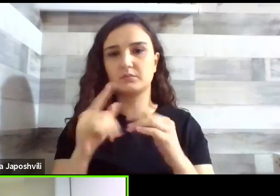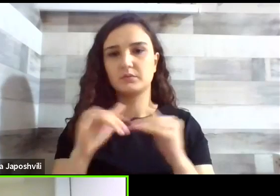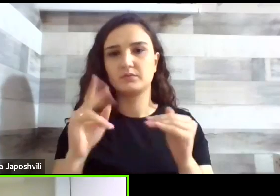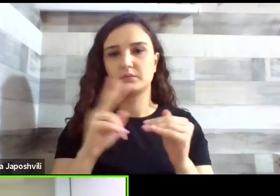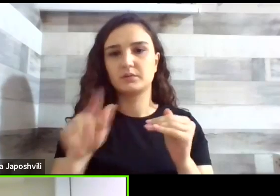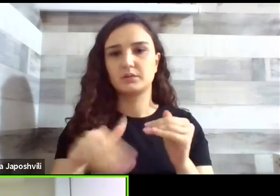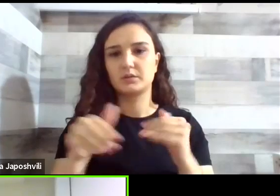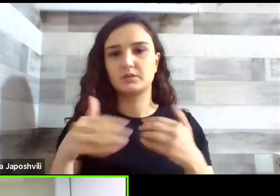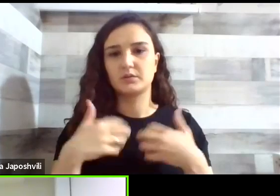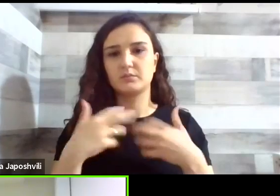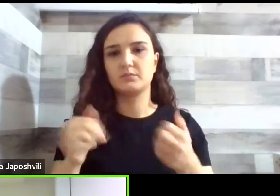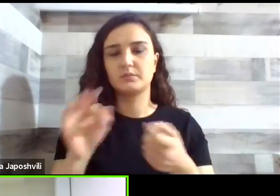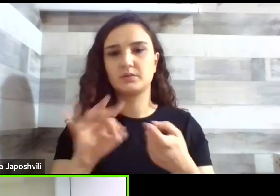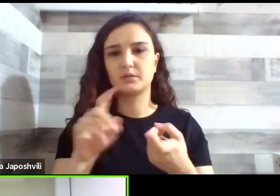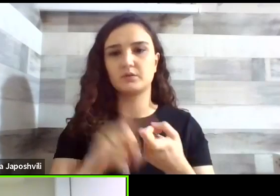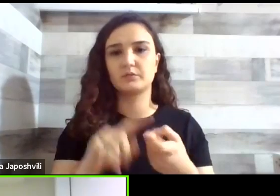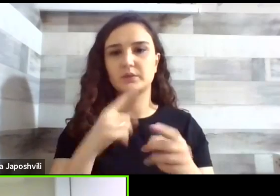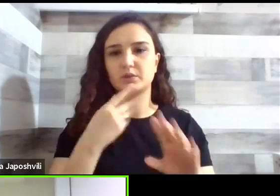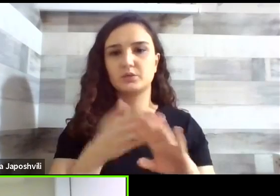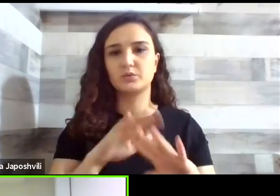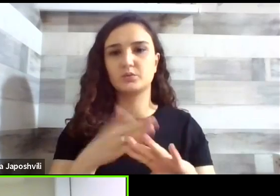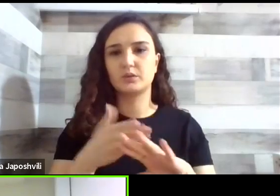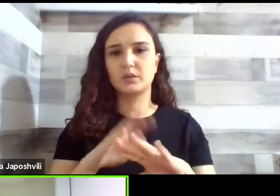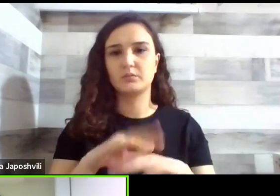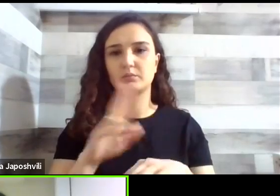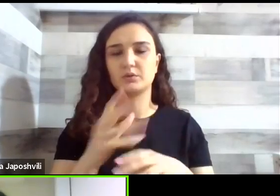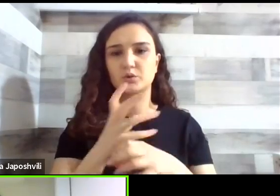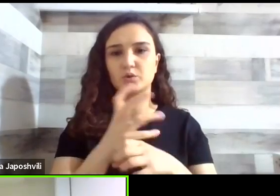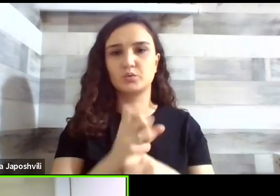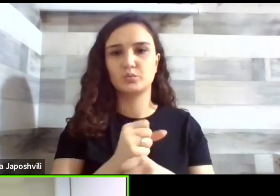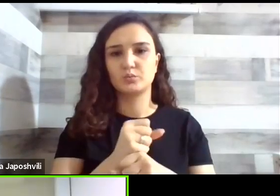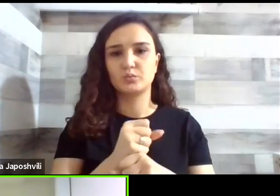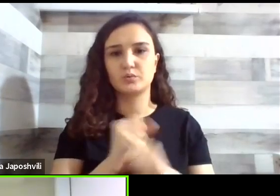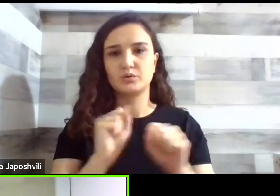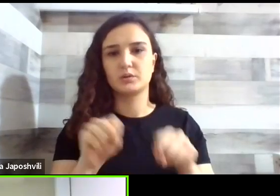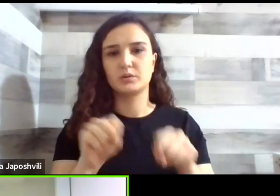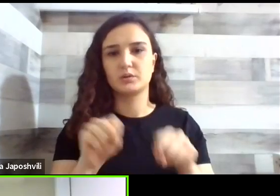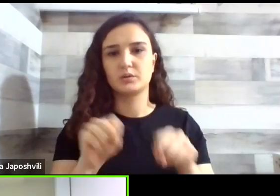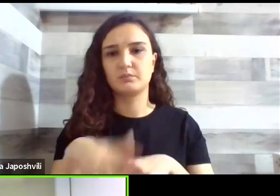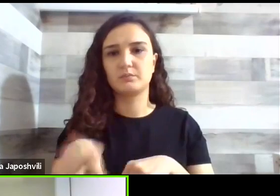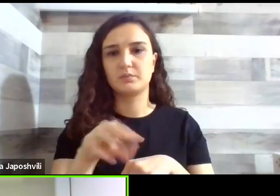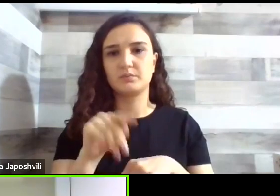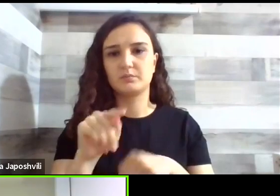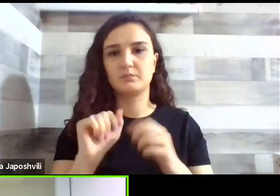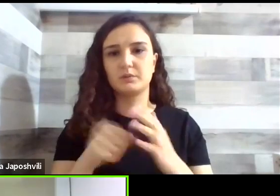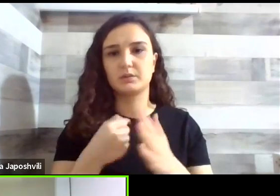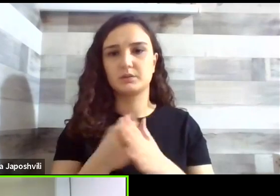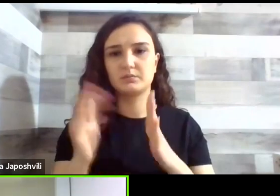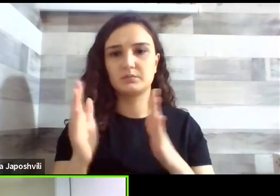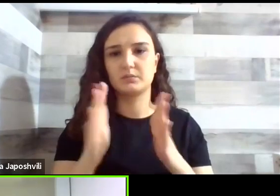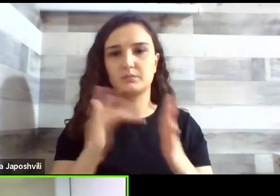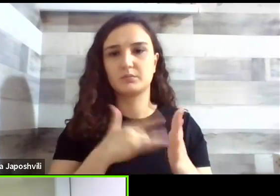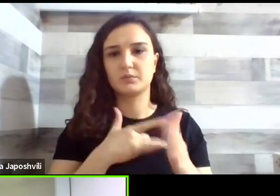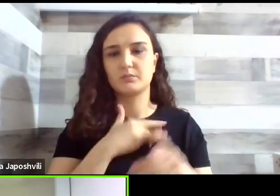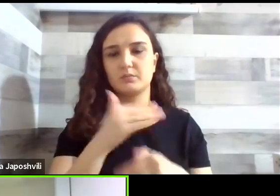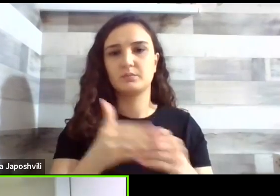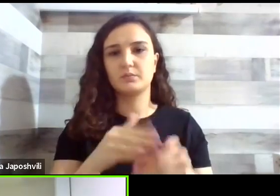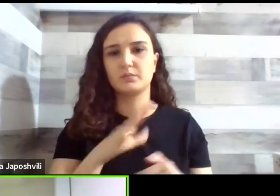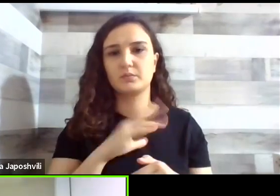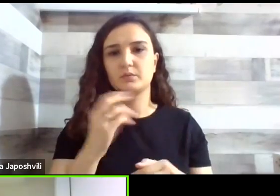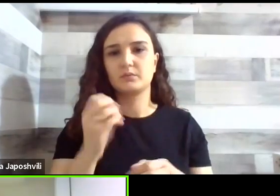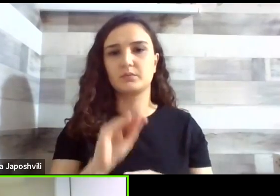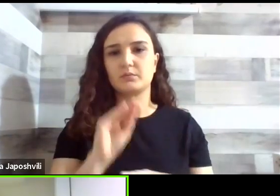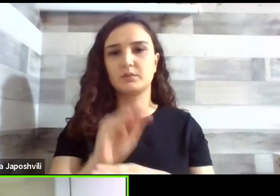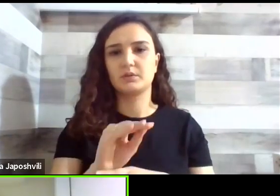რაღაც ჯანმრთელობასთან დაკავშირებული სირთულეები და შეზღუდული შესაძლებლობა მაქსიმალურად მიახლოებული იყოს და კიდე რაღაცა